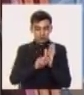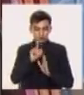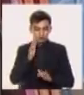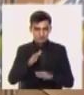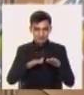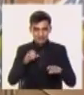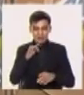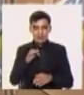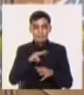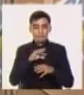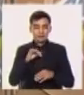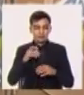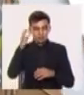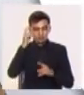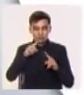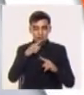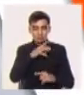говорят в Минобразовании.